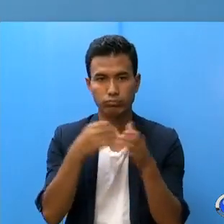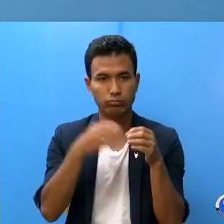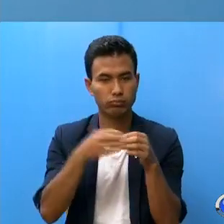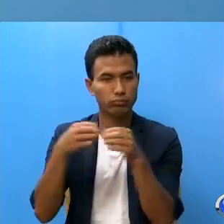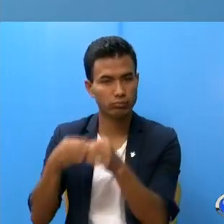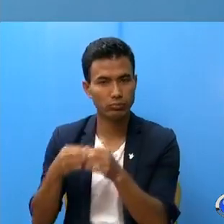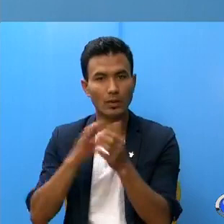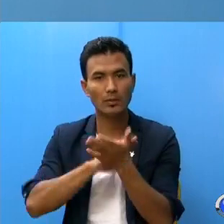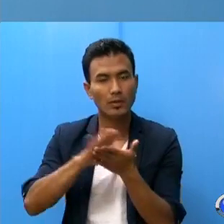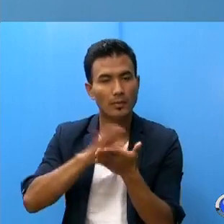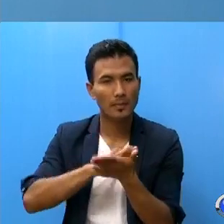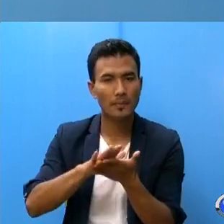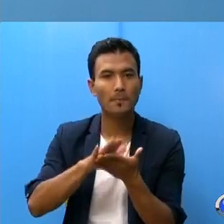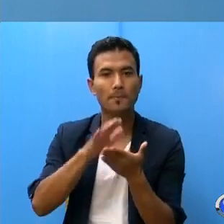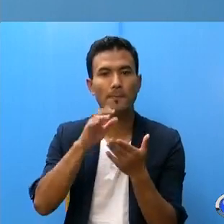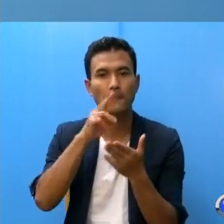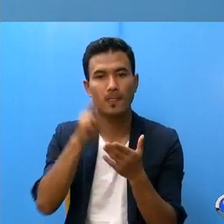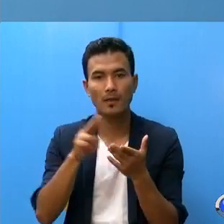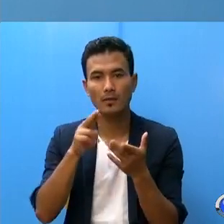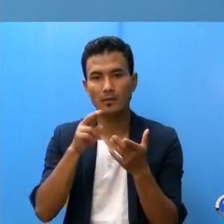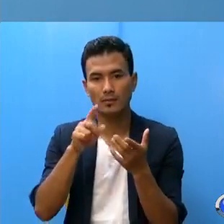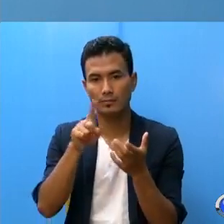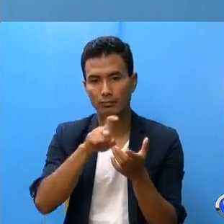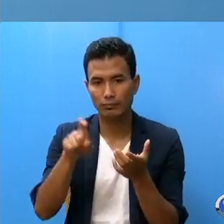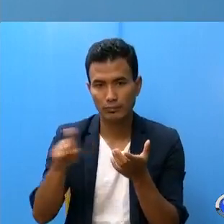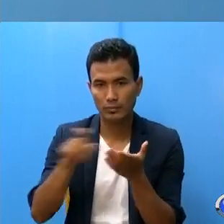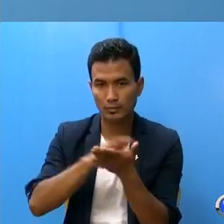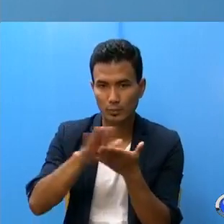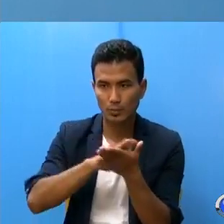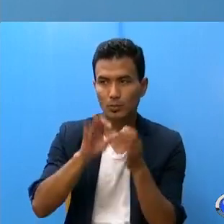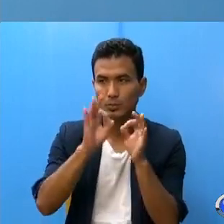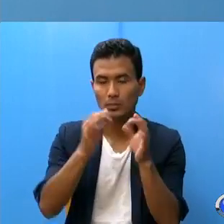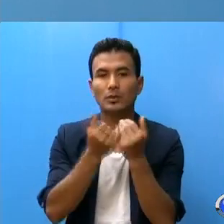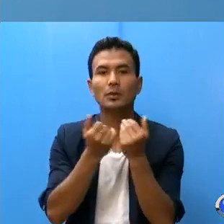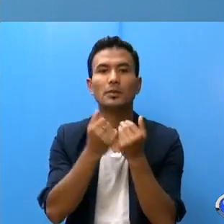सर्सपाई र निश्शंक्रिमी करण गर